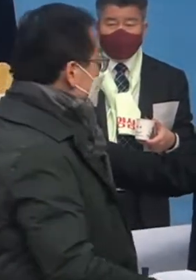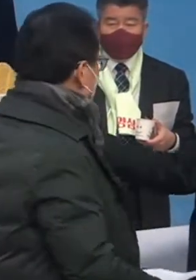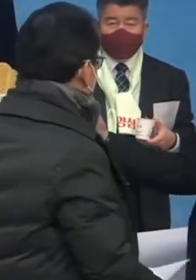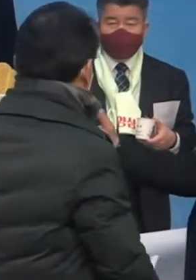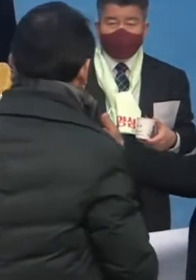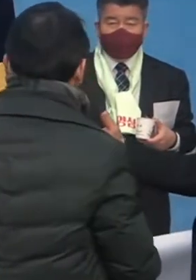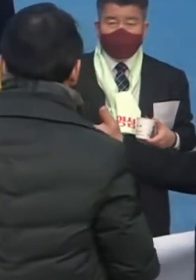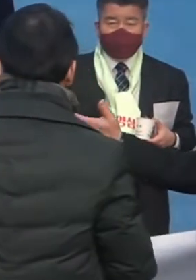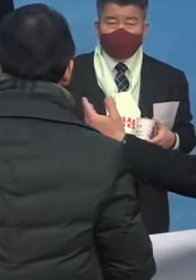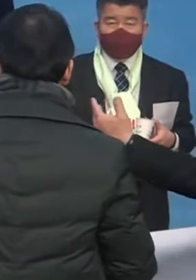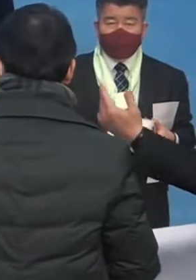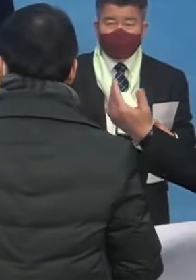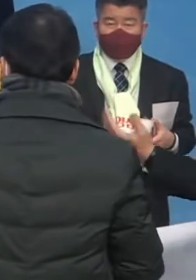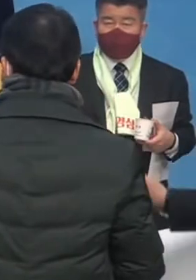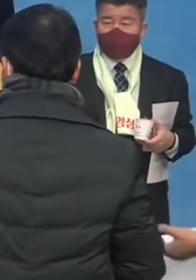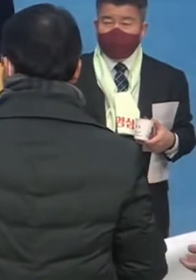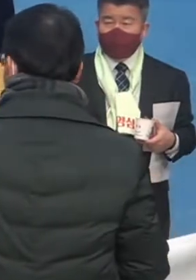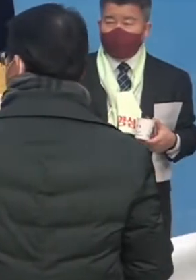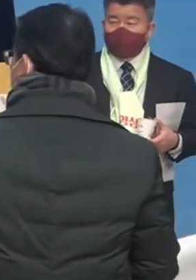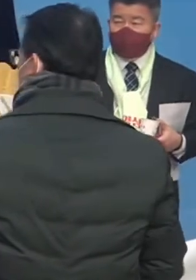가지고 아마 그렇게